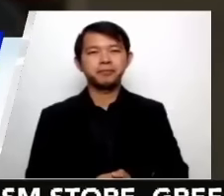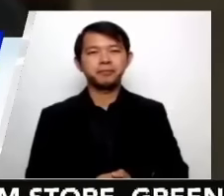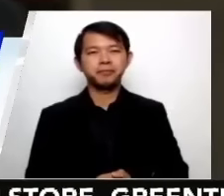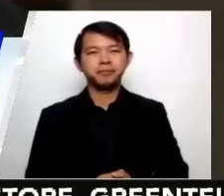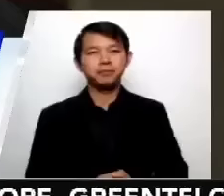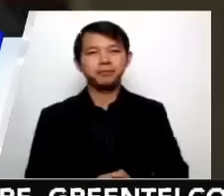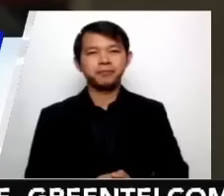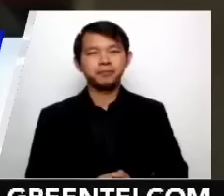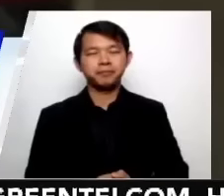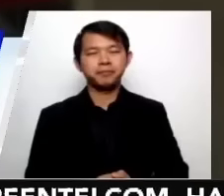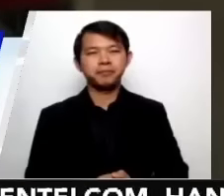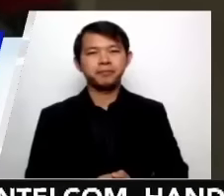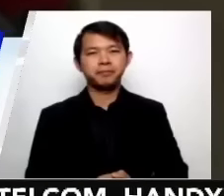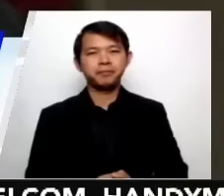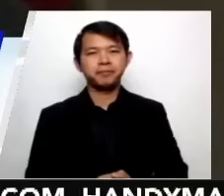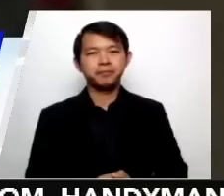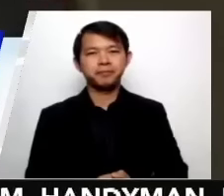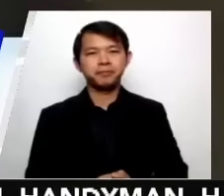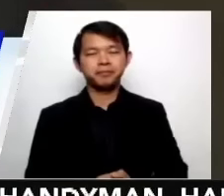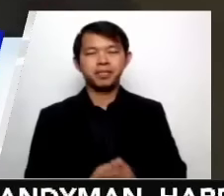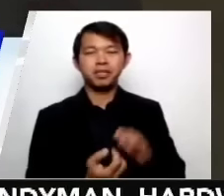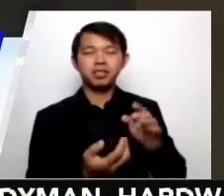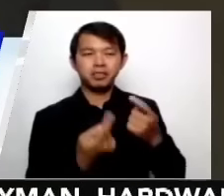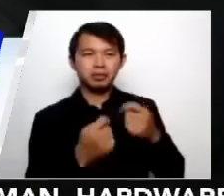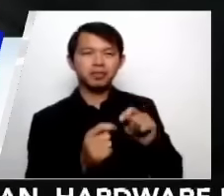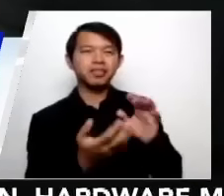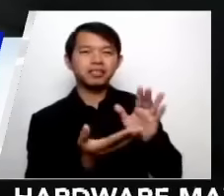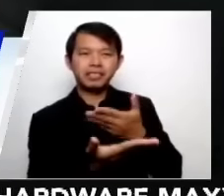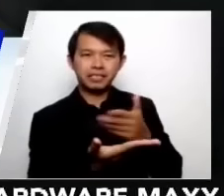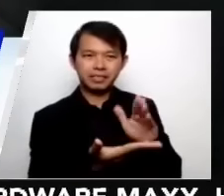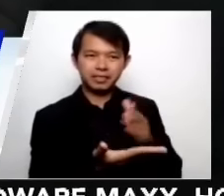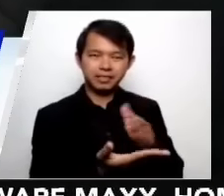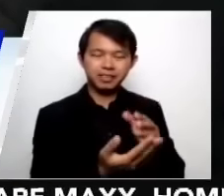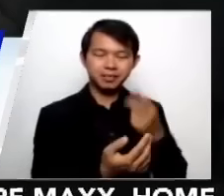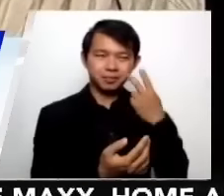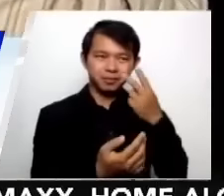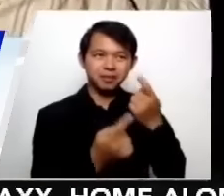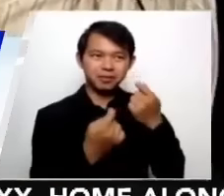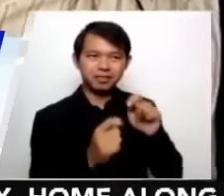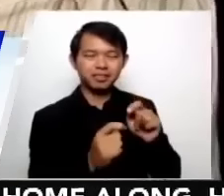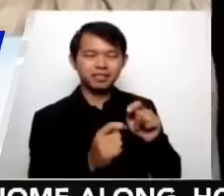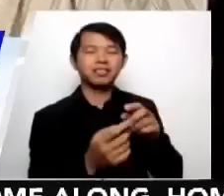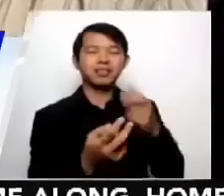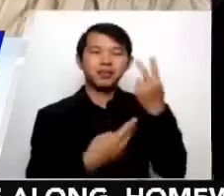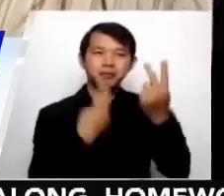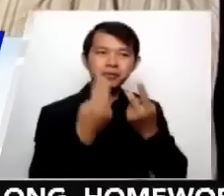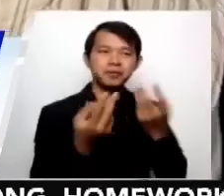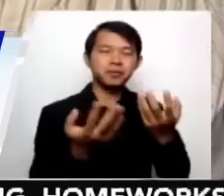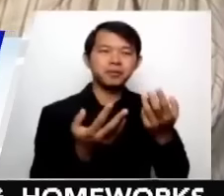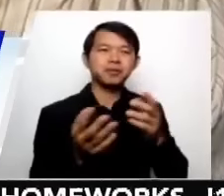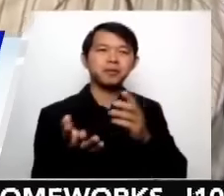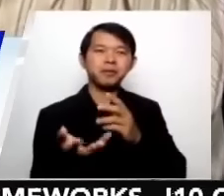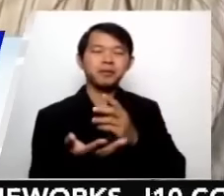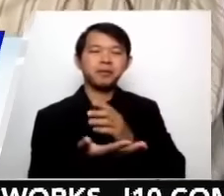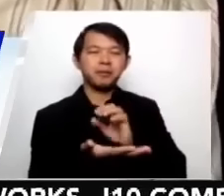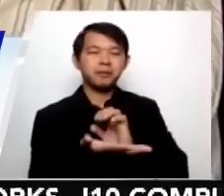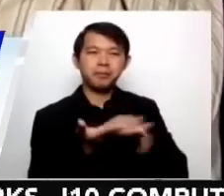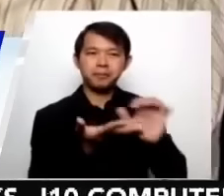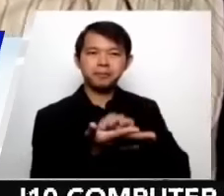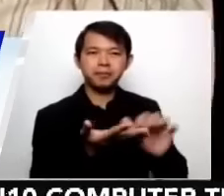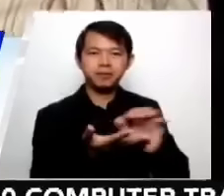In his singer era na rin siya nang bisitahin namin sa kanyang rehearsals para sa Sparkle Goes to Canada concert